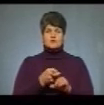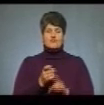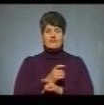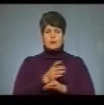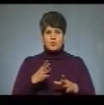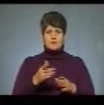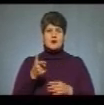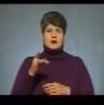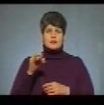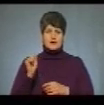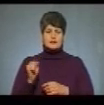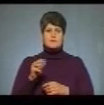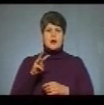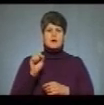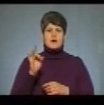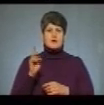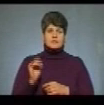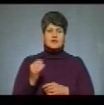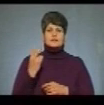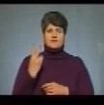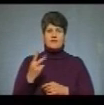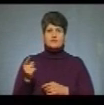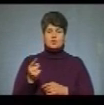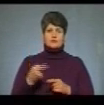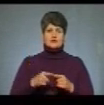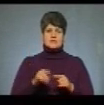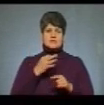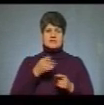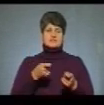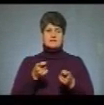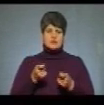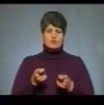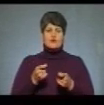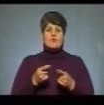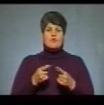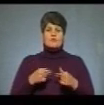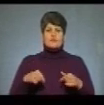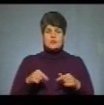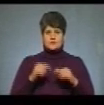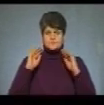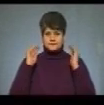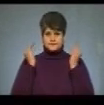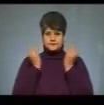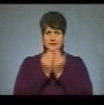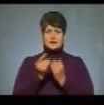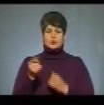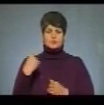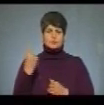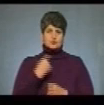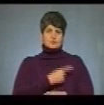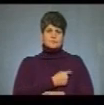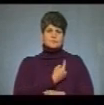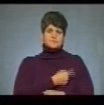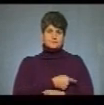будинку на вулиці Макаренка, 2 у Тернополі. Про це нам розповів завідувач відділу інтенсивної терапії Тернопільської обласної університетської